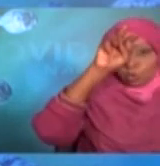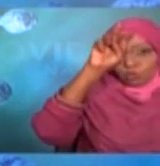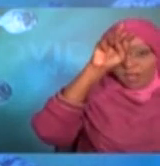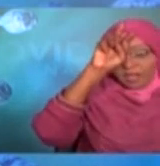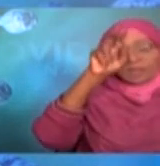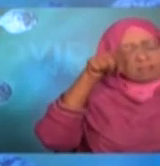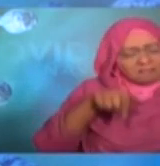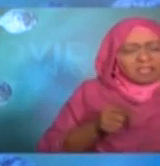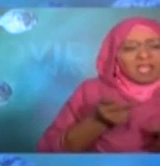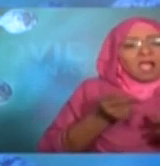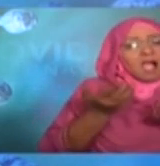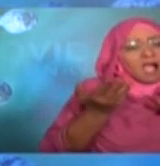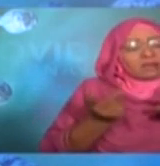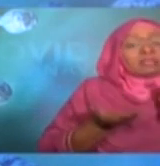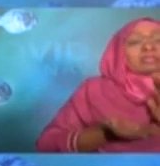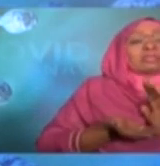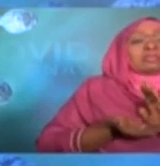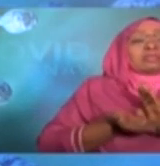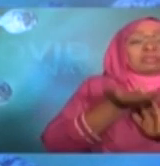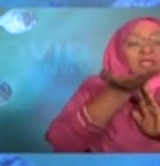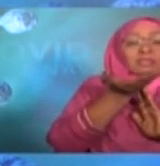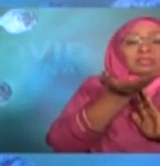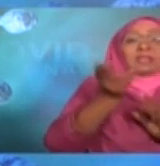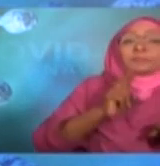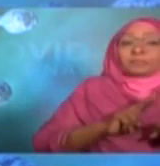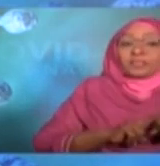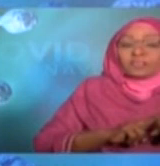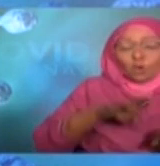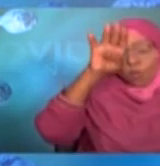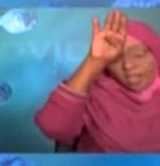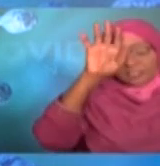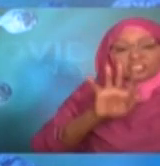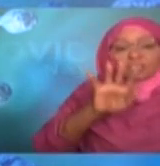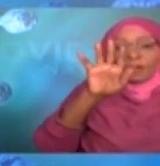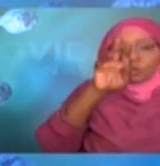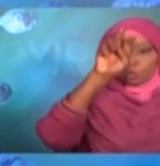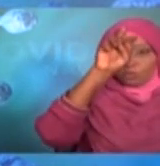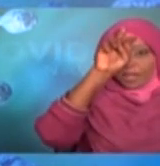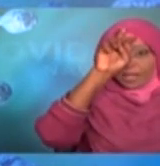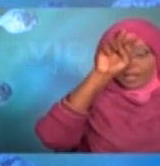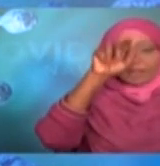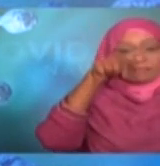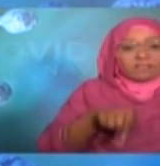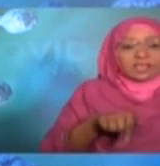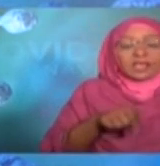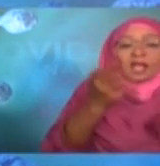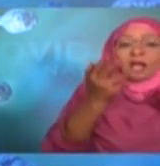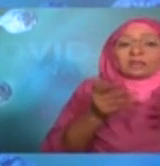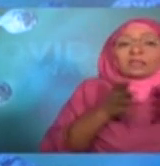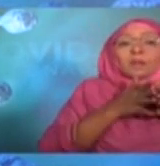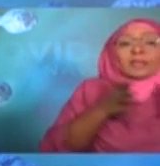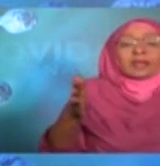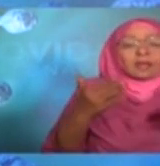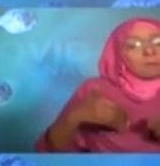أن الناس يعرفوا لماذا تقدمت ولاية شمال كردفان بهذا العدد الكبير. وبعد ذلك